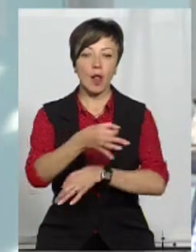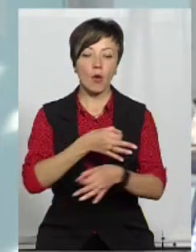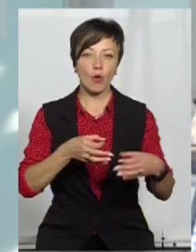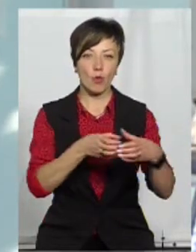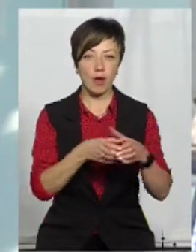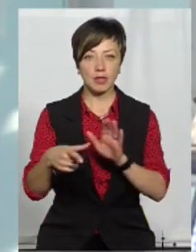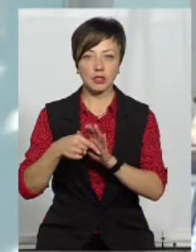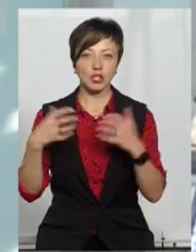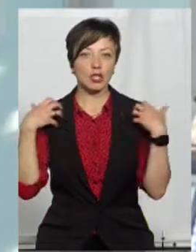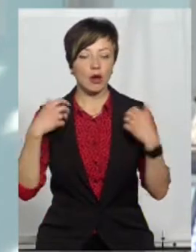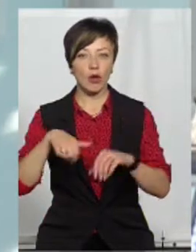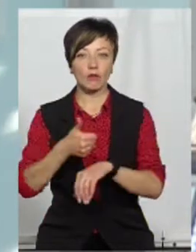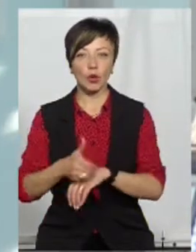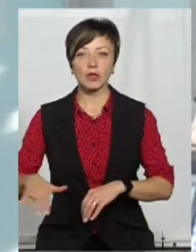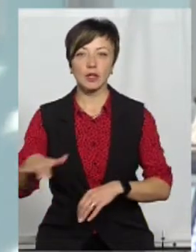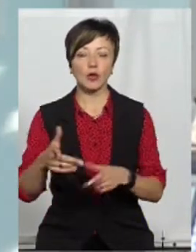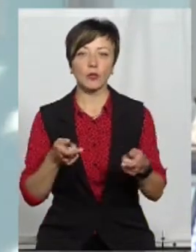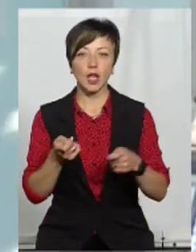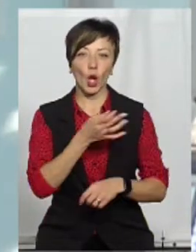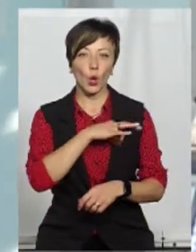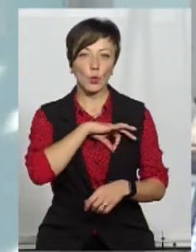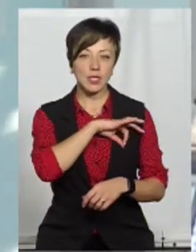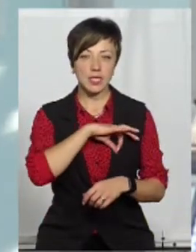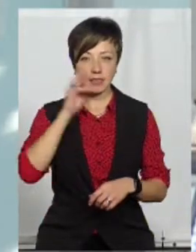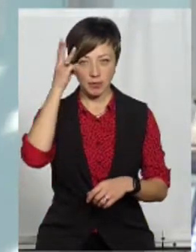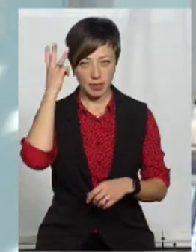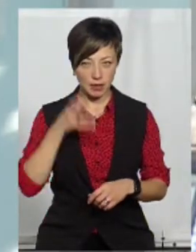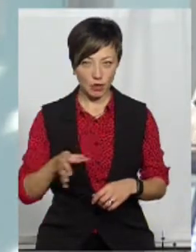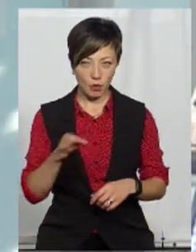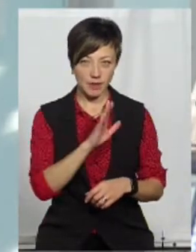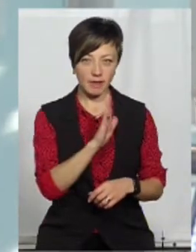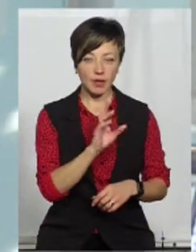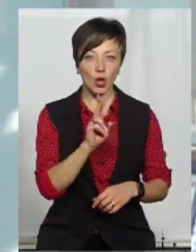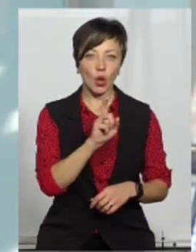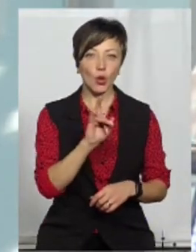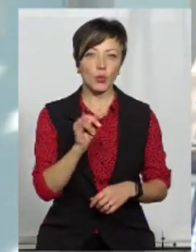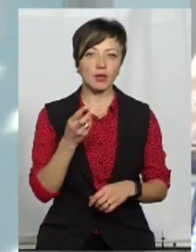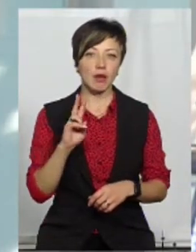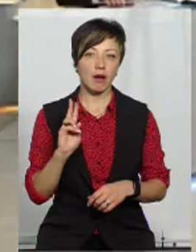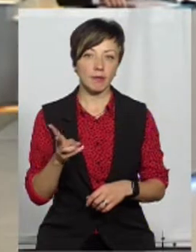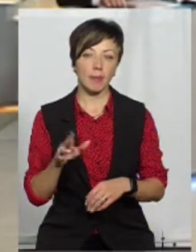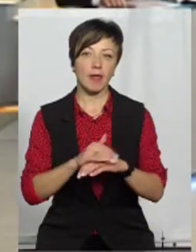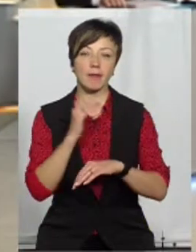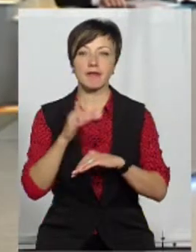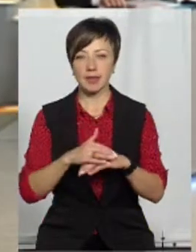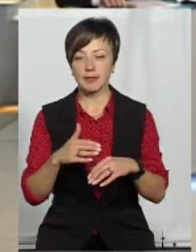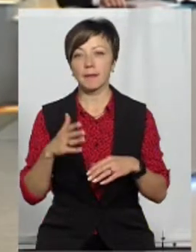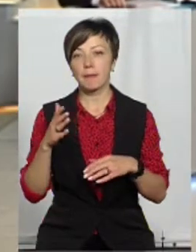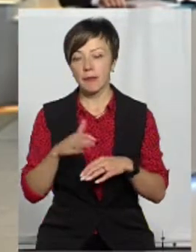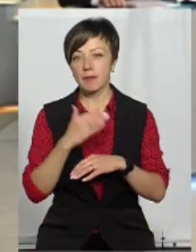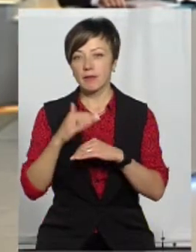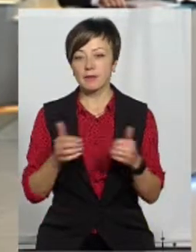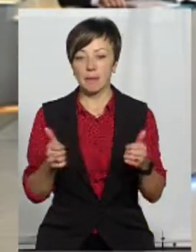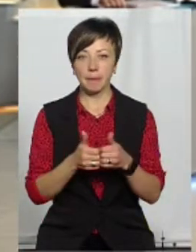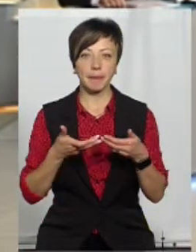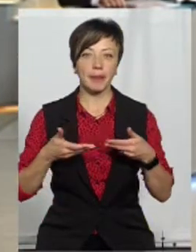із начальником Головного територіального управління юстиції у Хмельницькій області Віктором Худняком. Добрий вечір. Добрий вечір. І поруч із